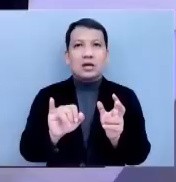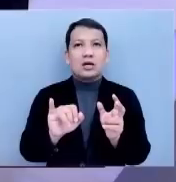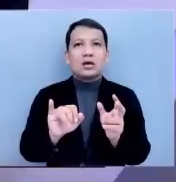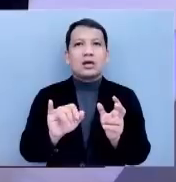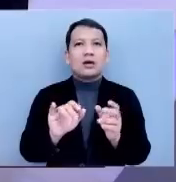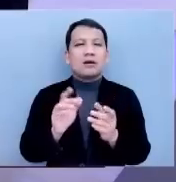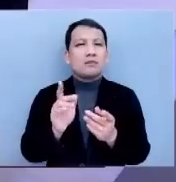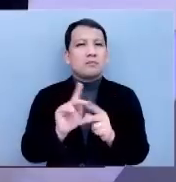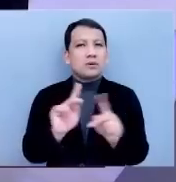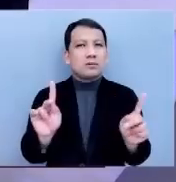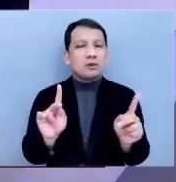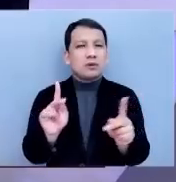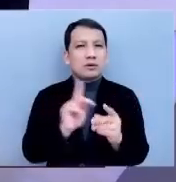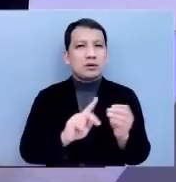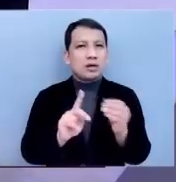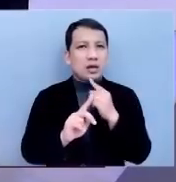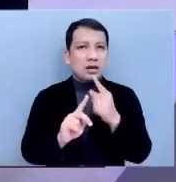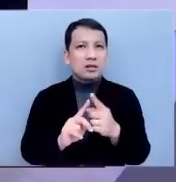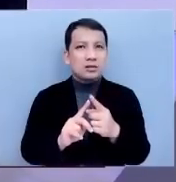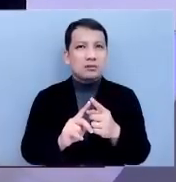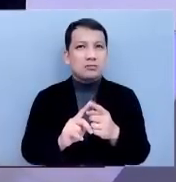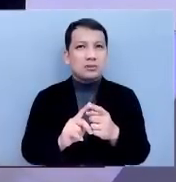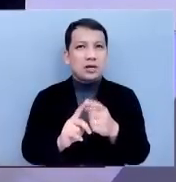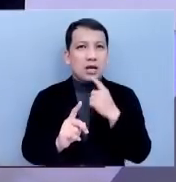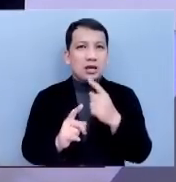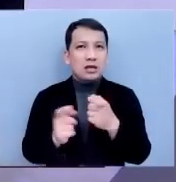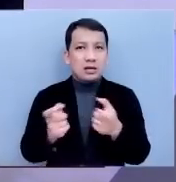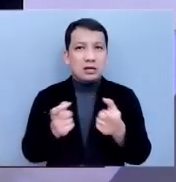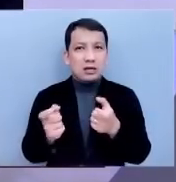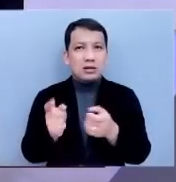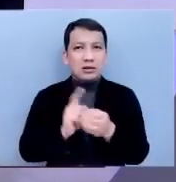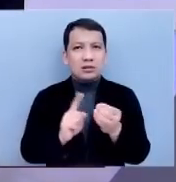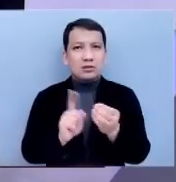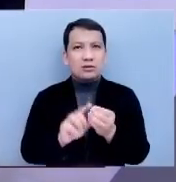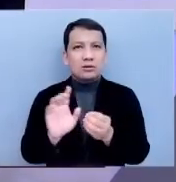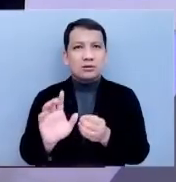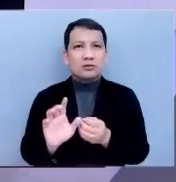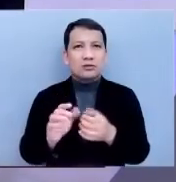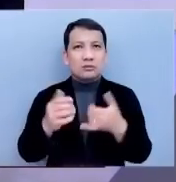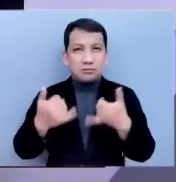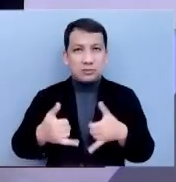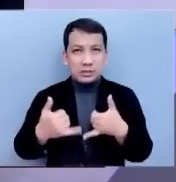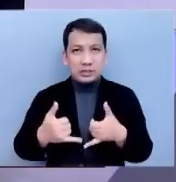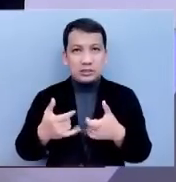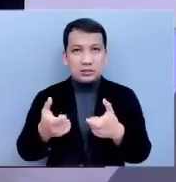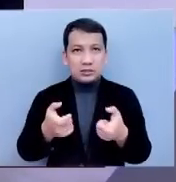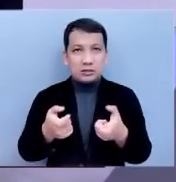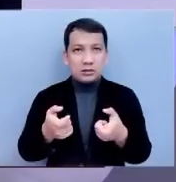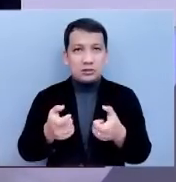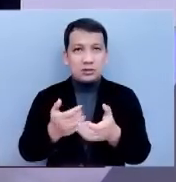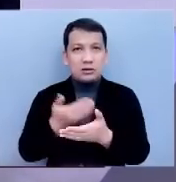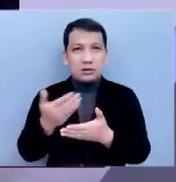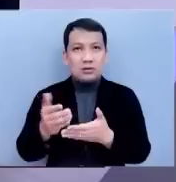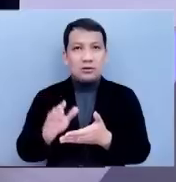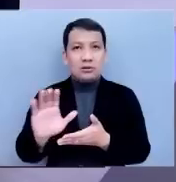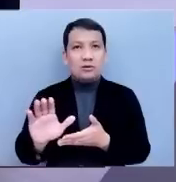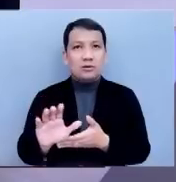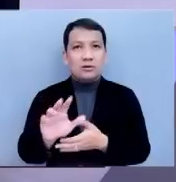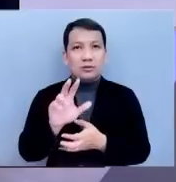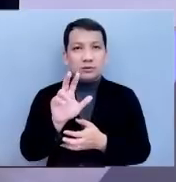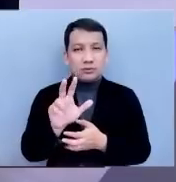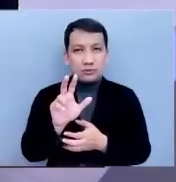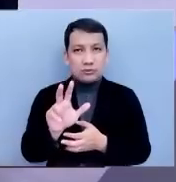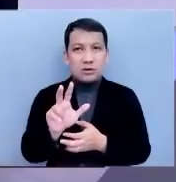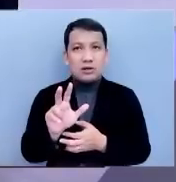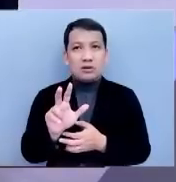Pero sa kabilang dako, ang pang-control ng submersible na ito ay isa pong game controller na mabibili sa halagang $30 o wala